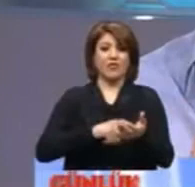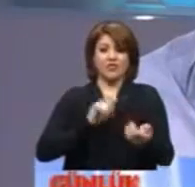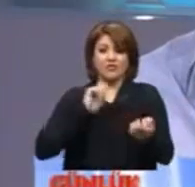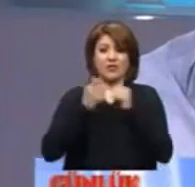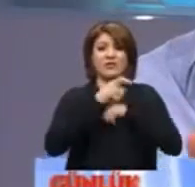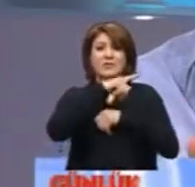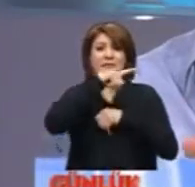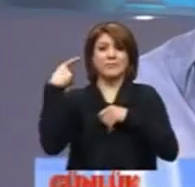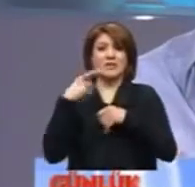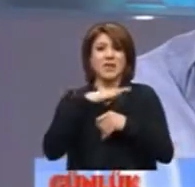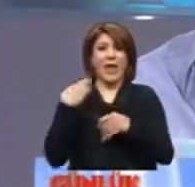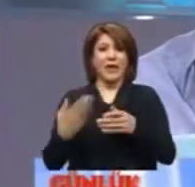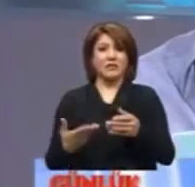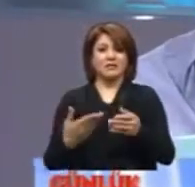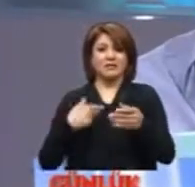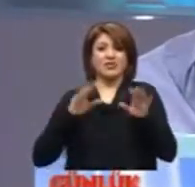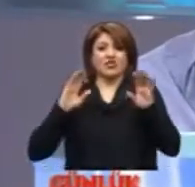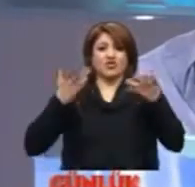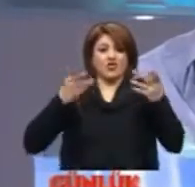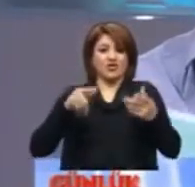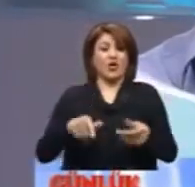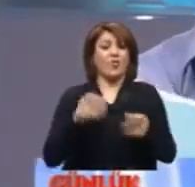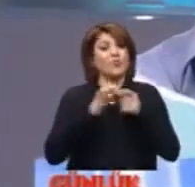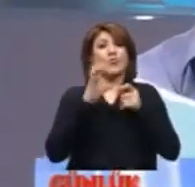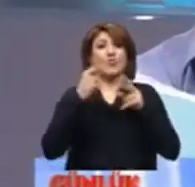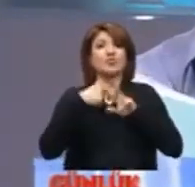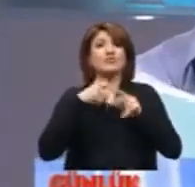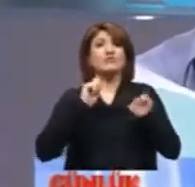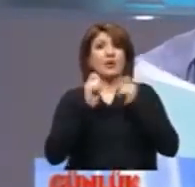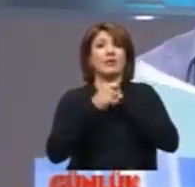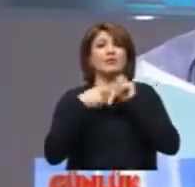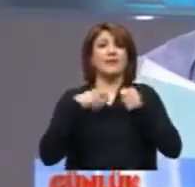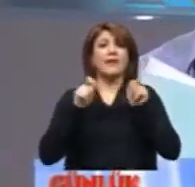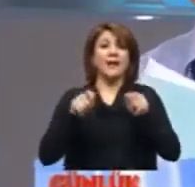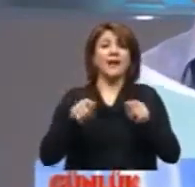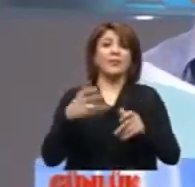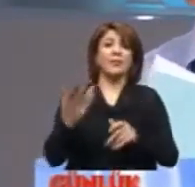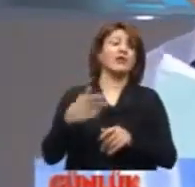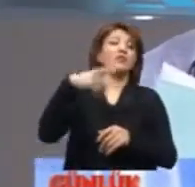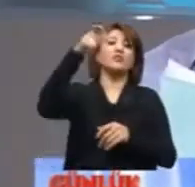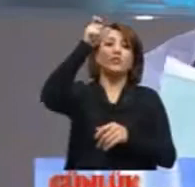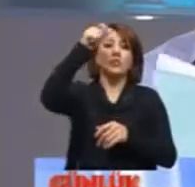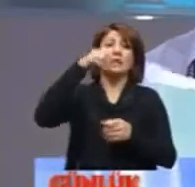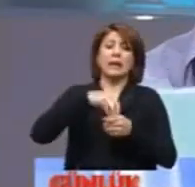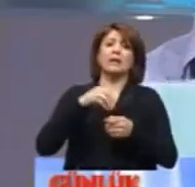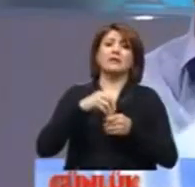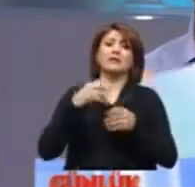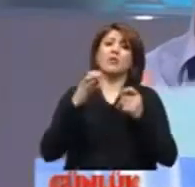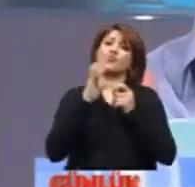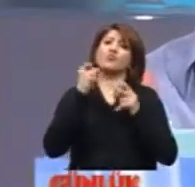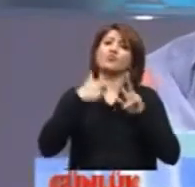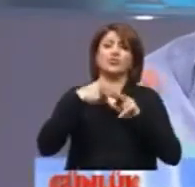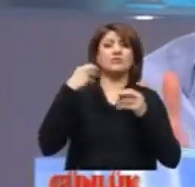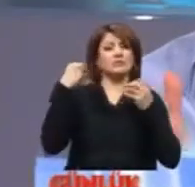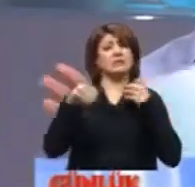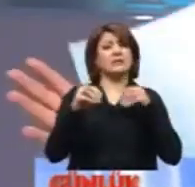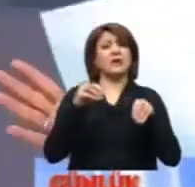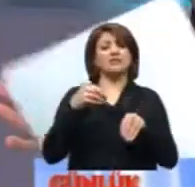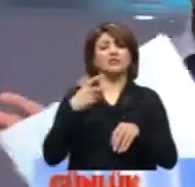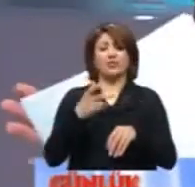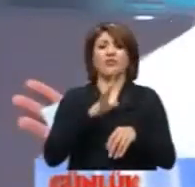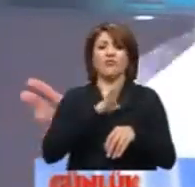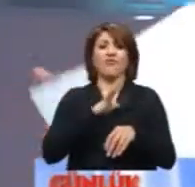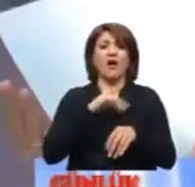eti. Yani herhalde buzula bir şey çevirirler. Evet. Fakat Türkiye'de de var buz. Satılıyor gerçekten. Yani biraz komik bir haber gibi dedik